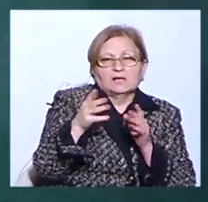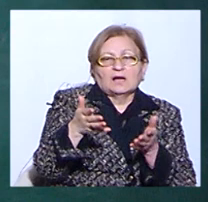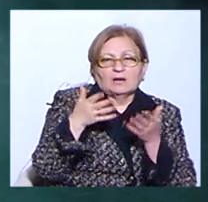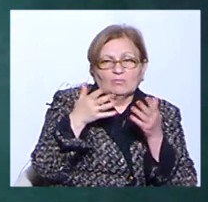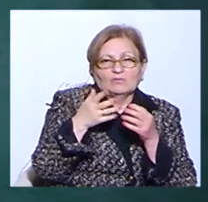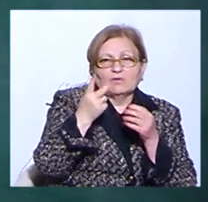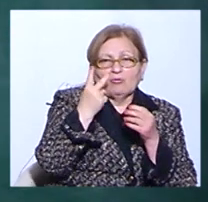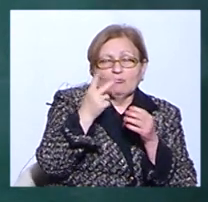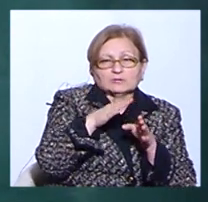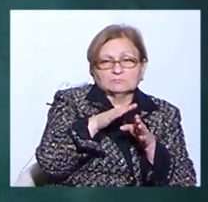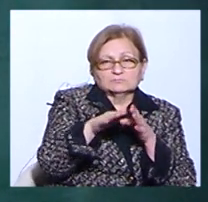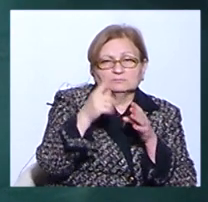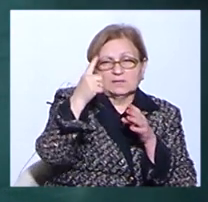გამოვიდა